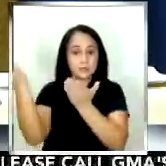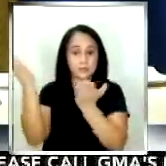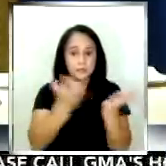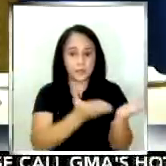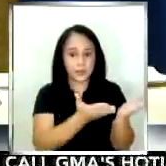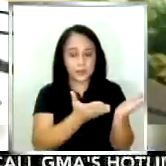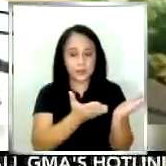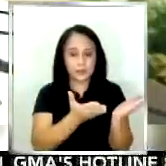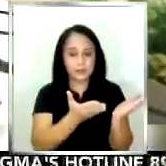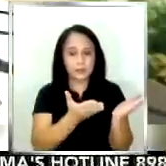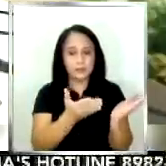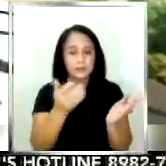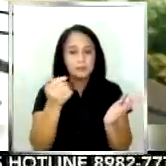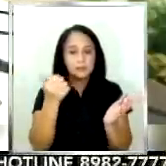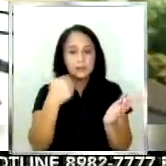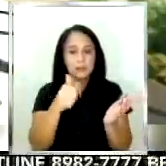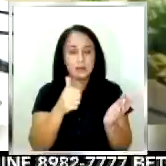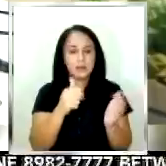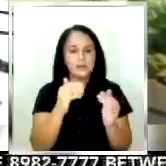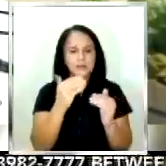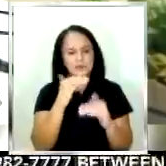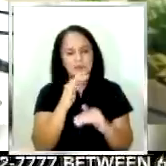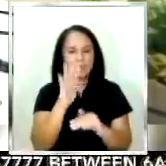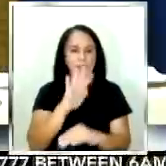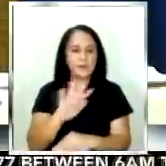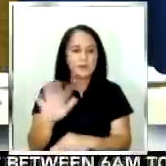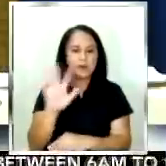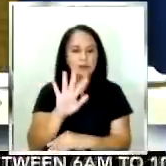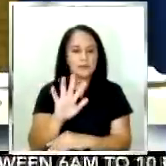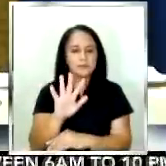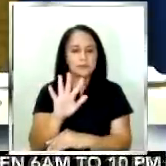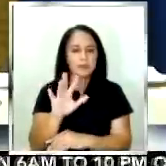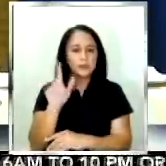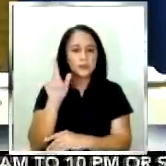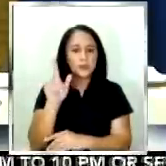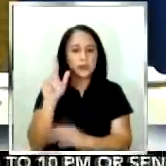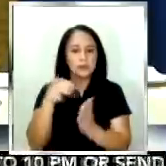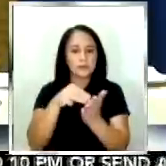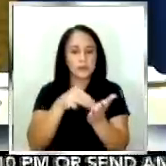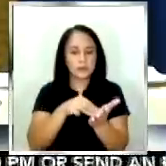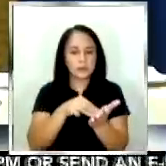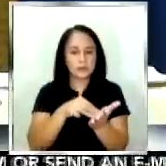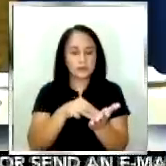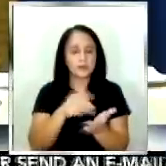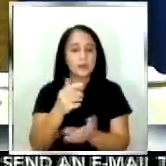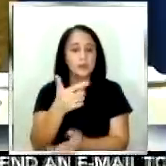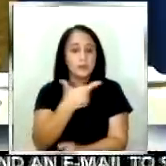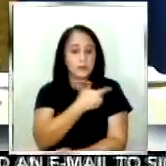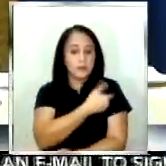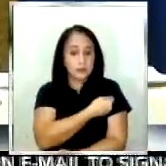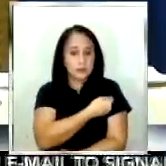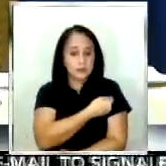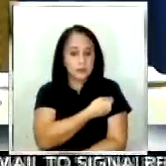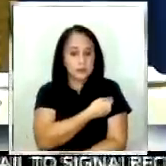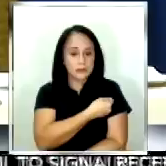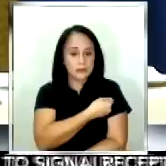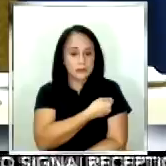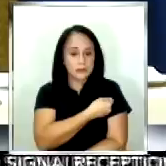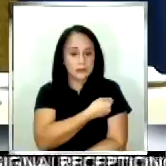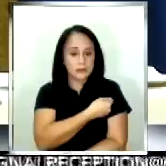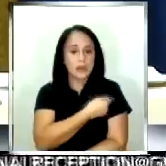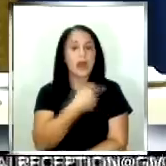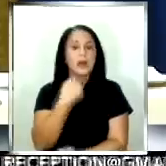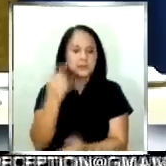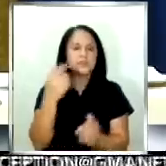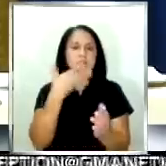baski na lang yung minimum of mga 20 million vaccines, they better get out.